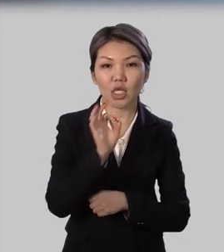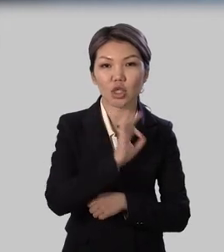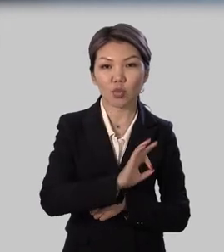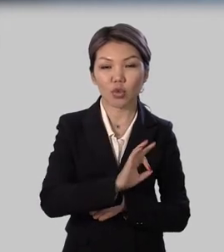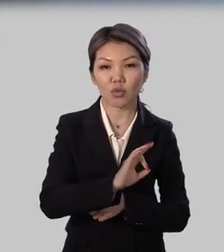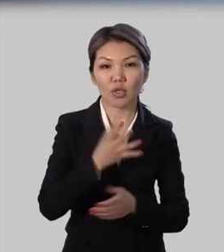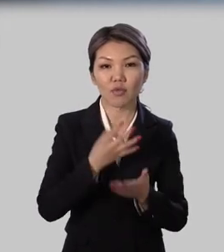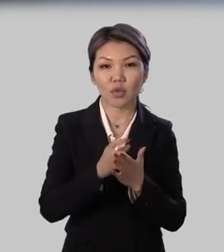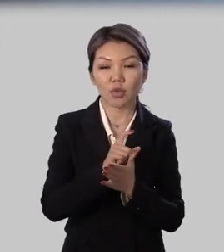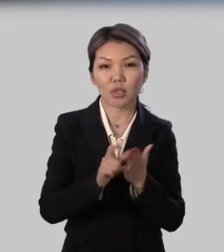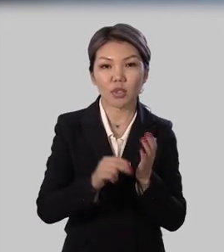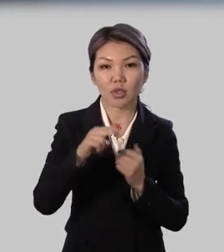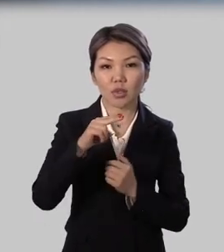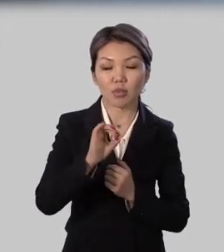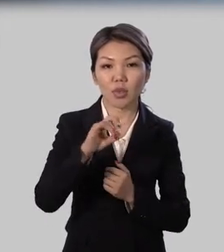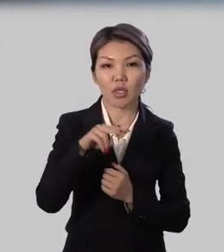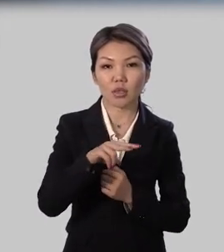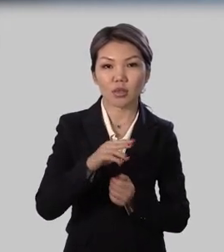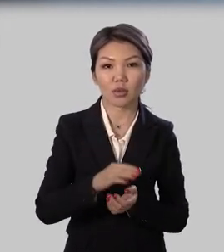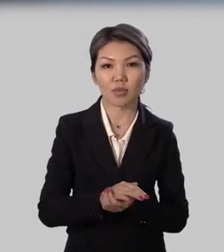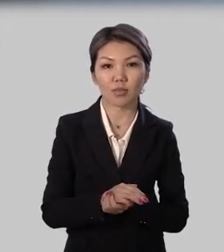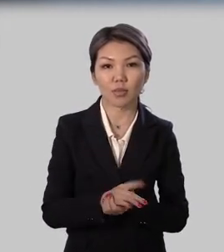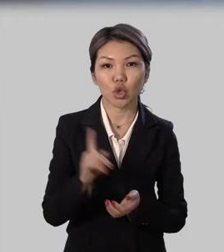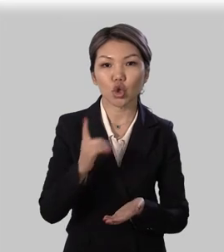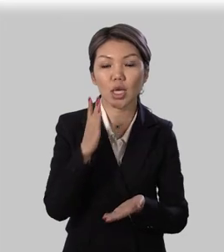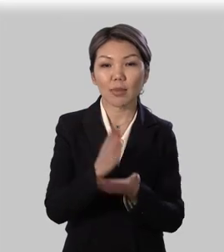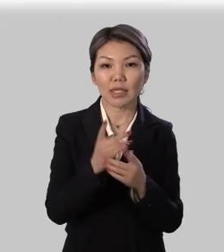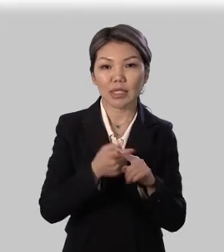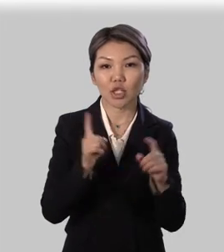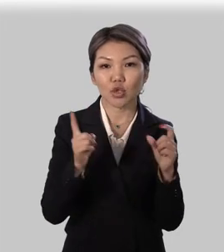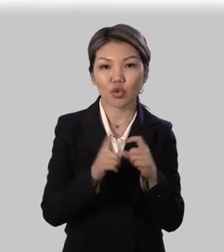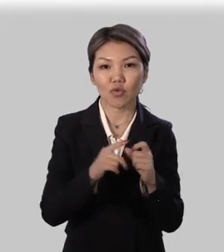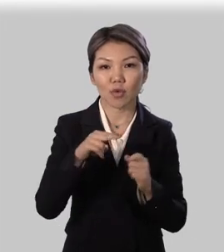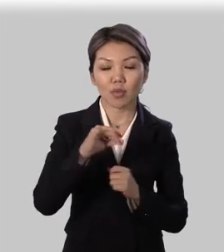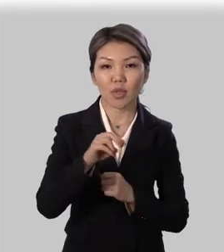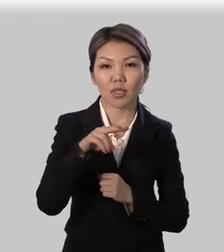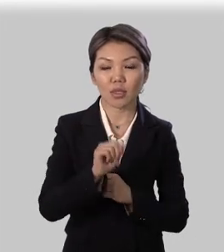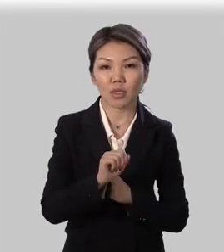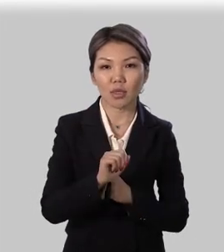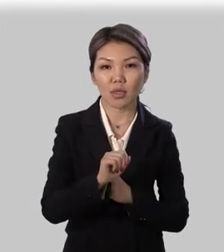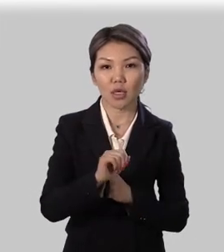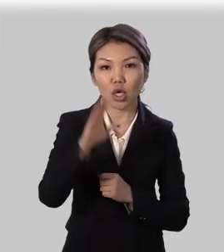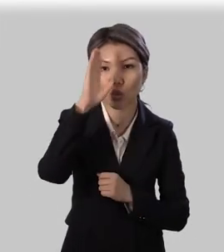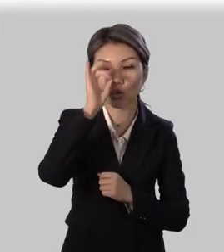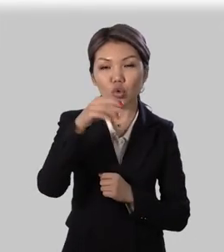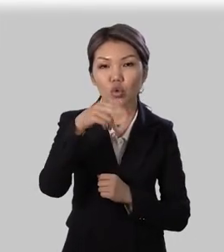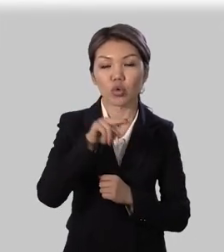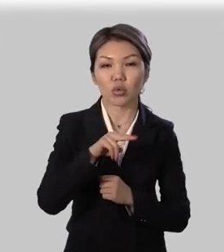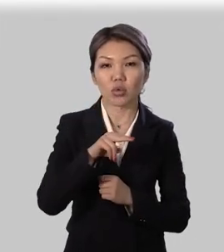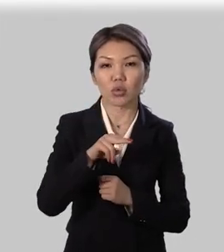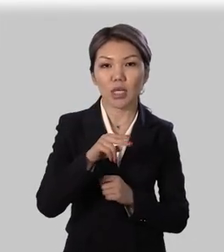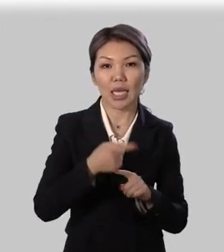слова pearl что же оно обозначает perl perl а мужской род